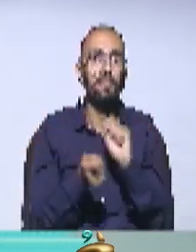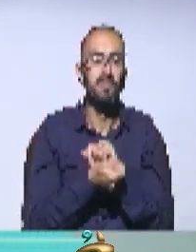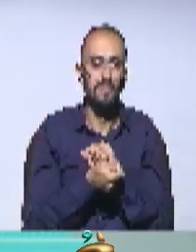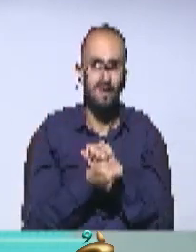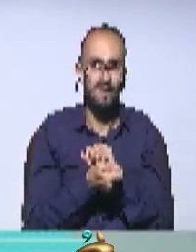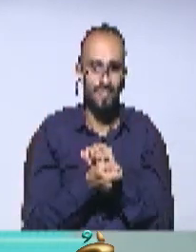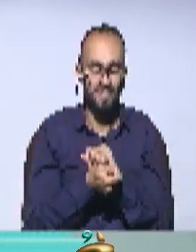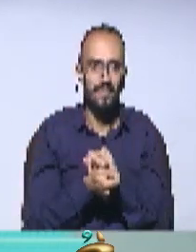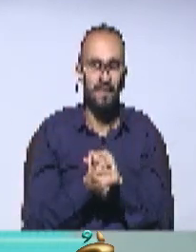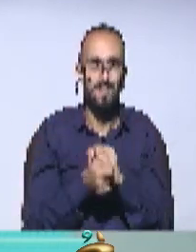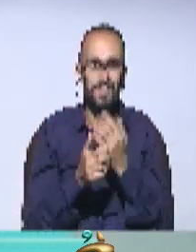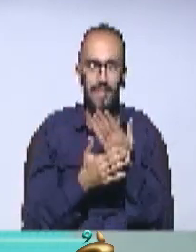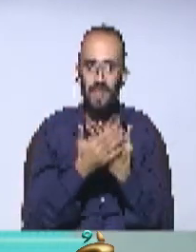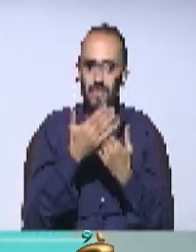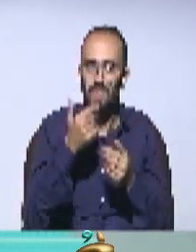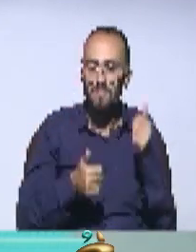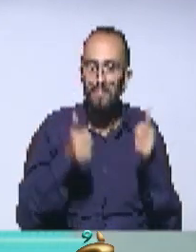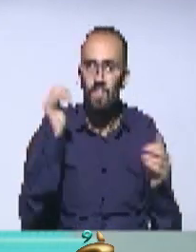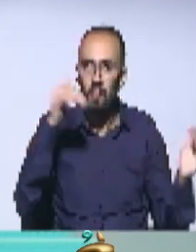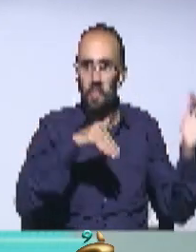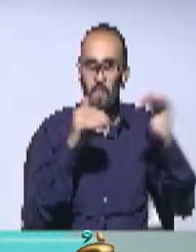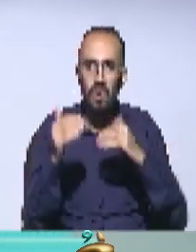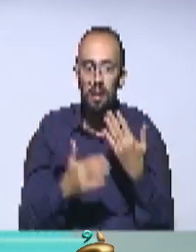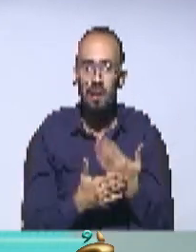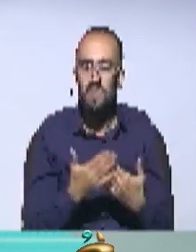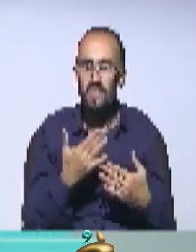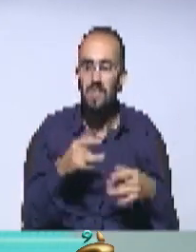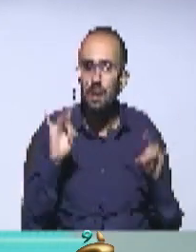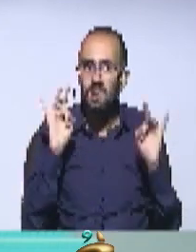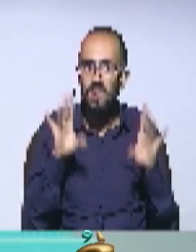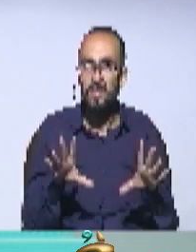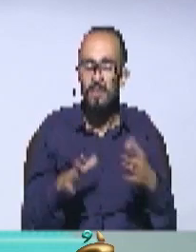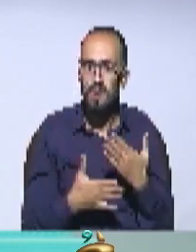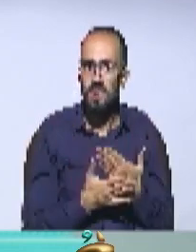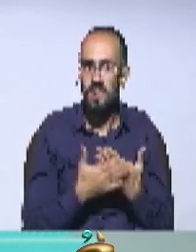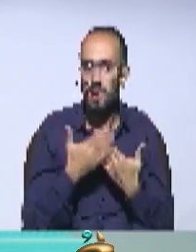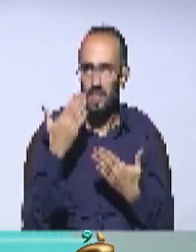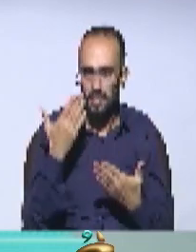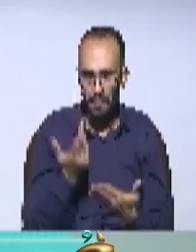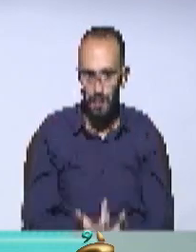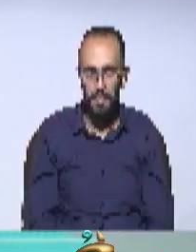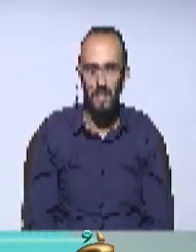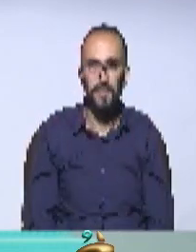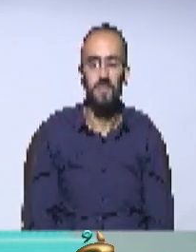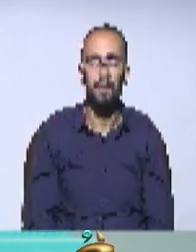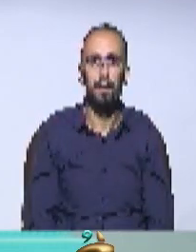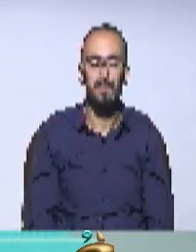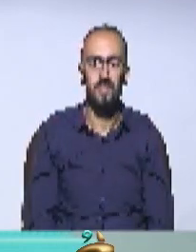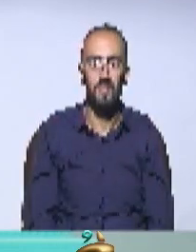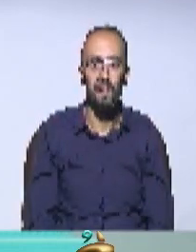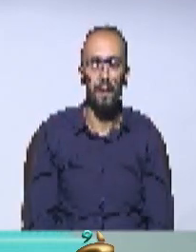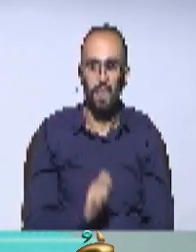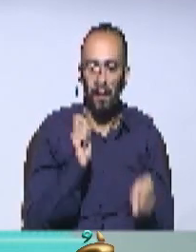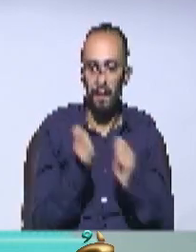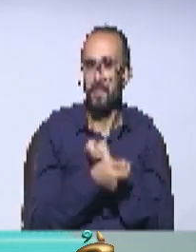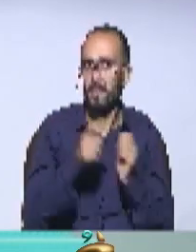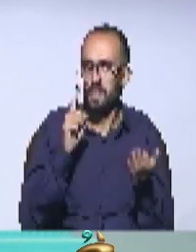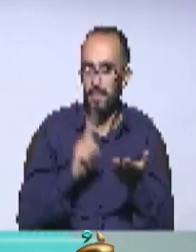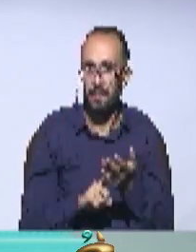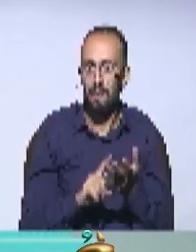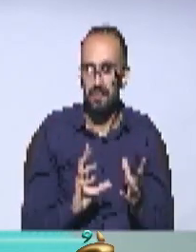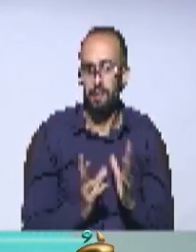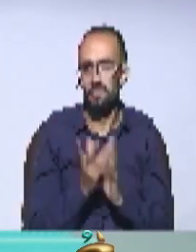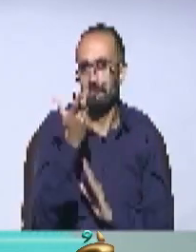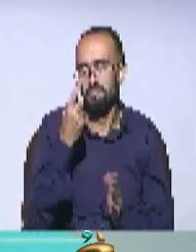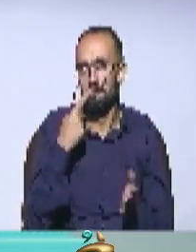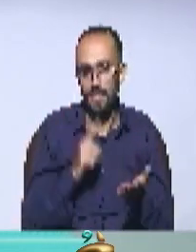جديدة وفيها إنشاءات وكباري، وكيف تحول الصعيد كله بمشروع حياة كريمة إلى نقلة حقيقية فيما يتعلق